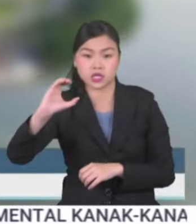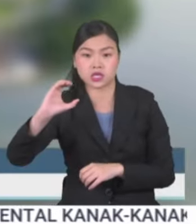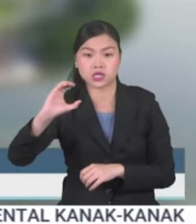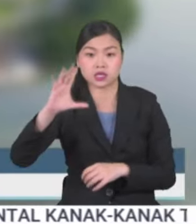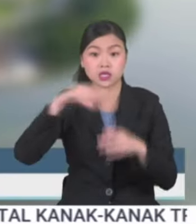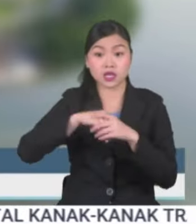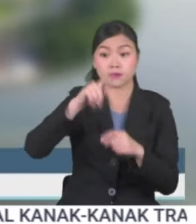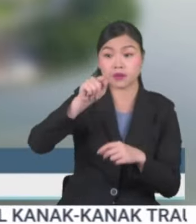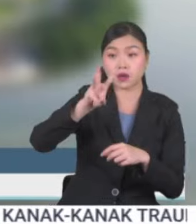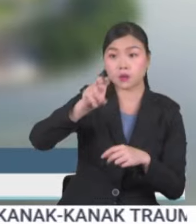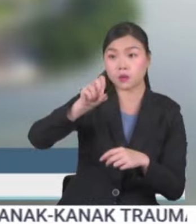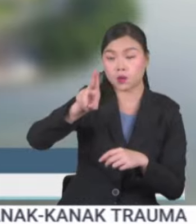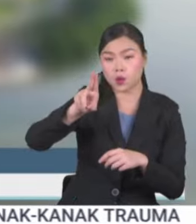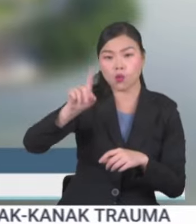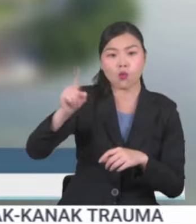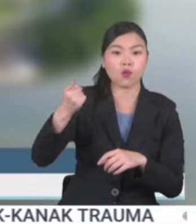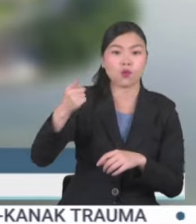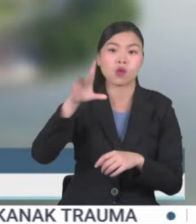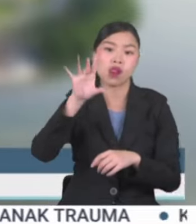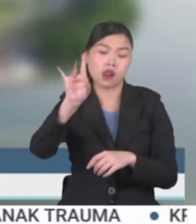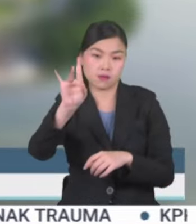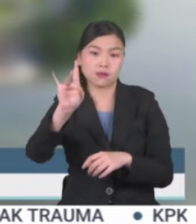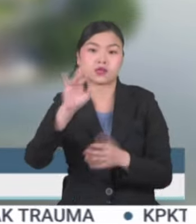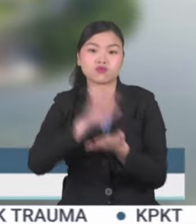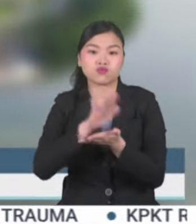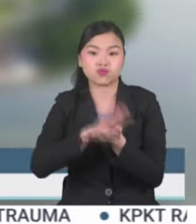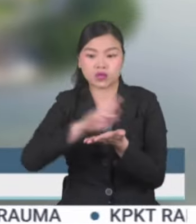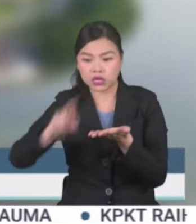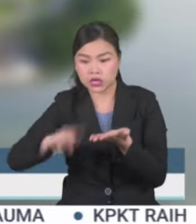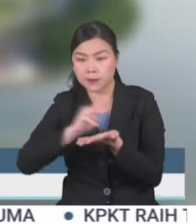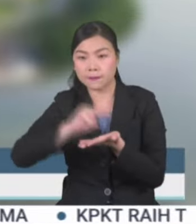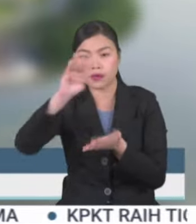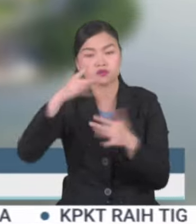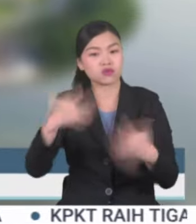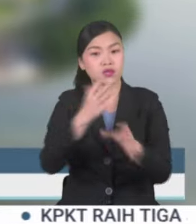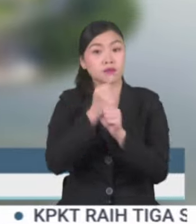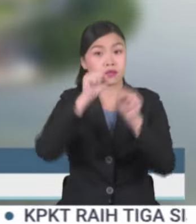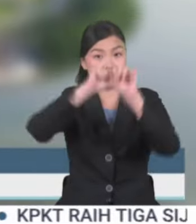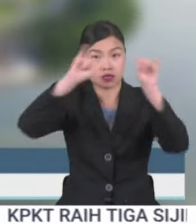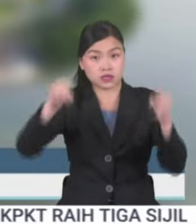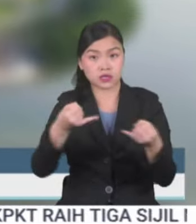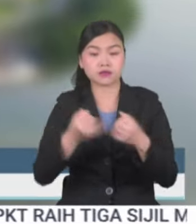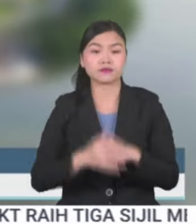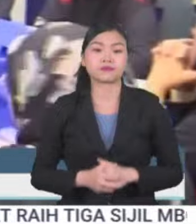hanya tiga daripada 48 sekolah rendah dan menengah sudah memperoleh sijil